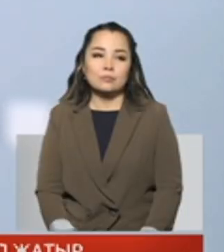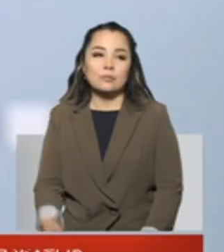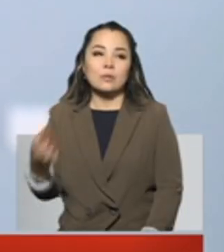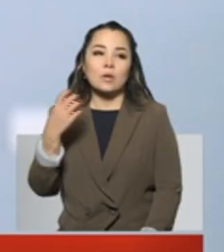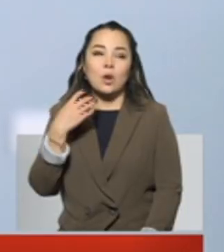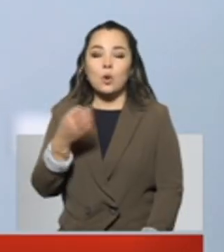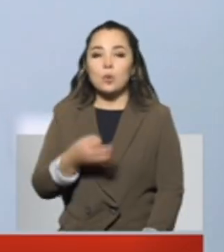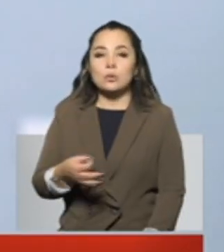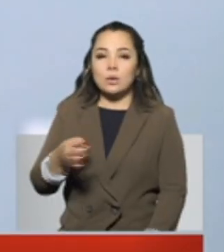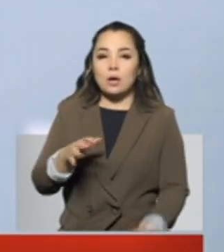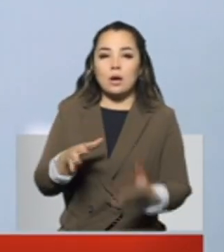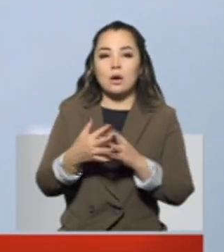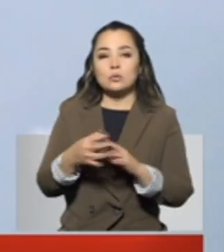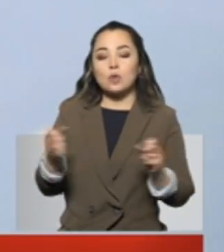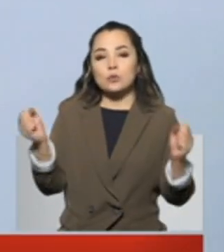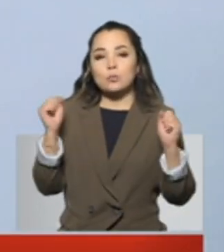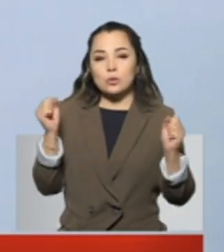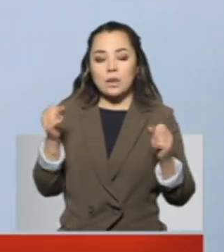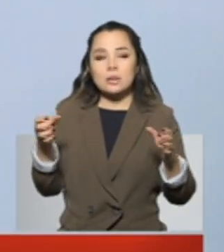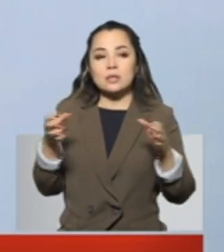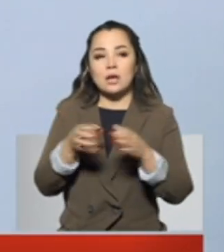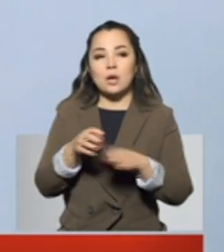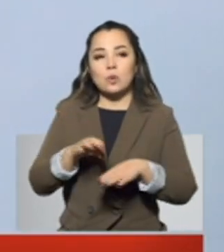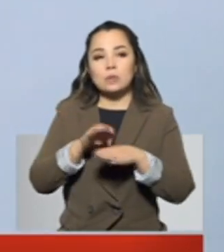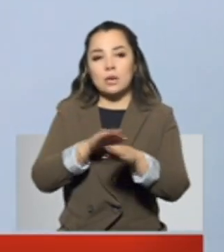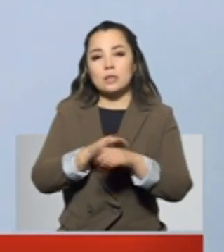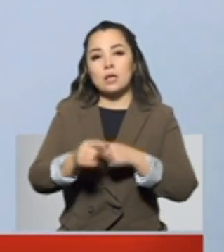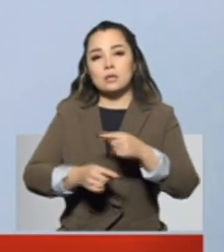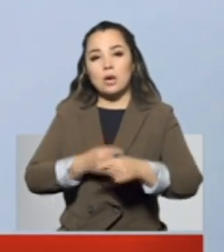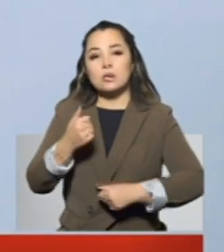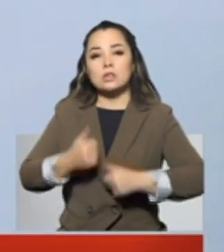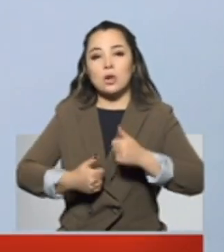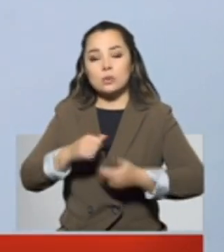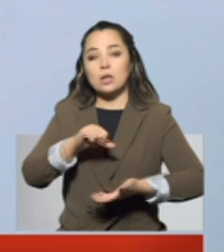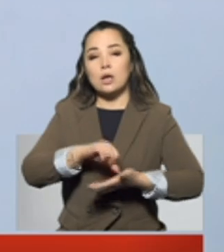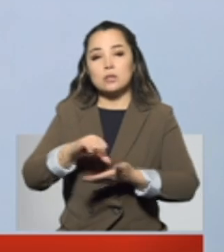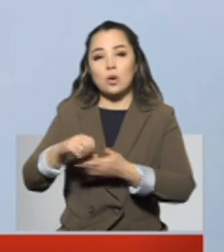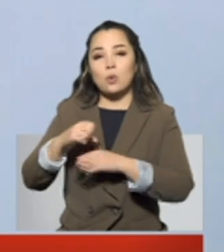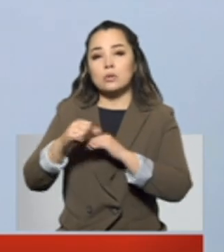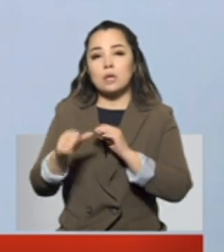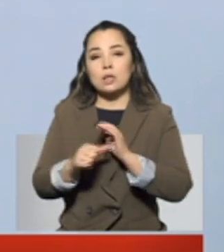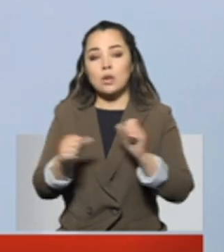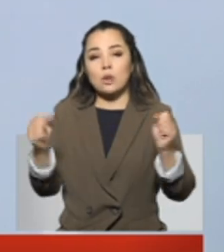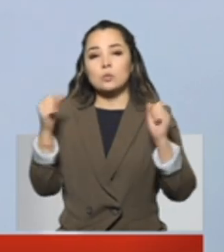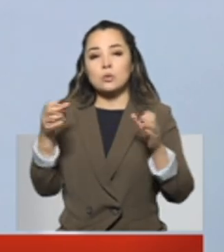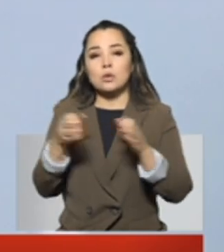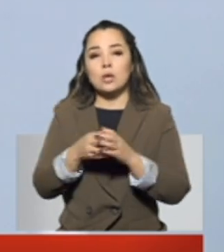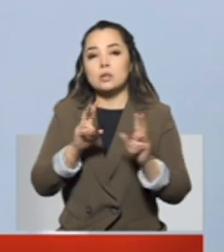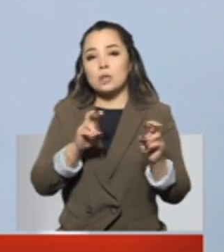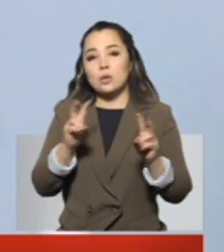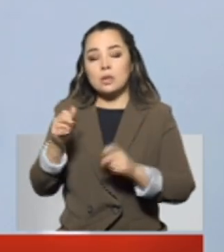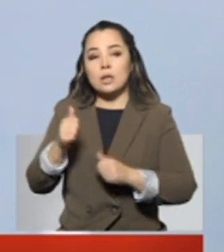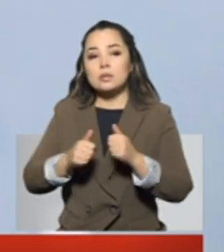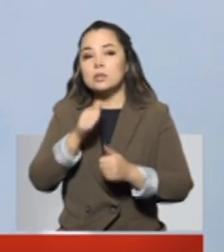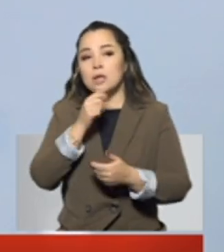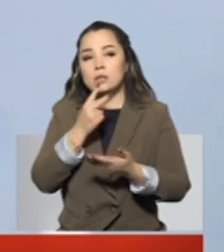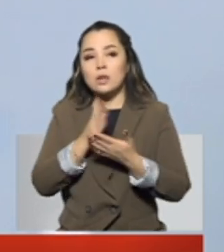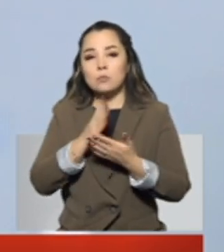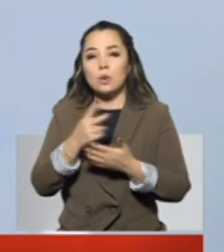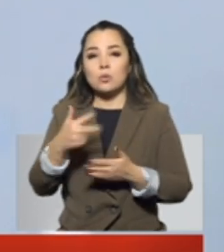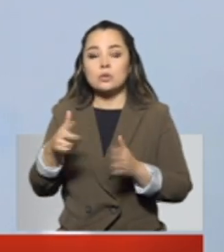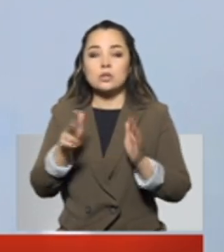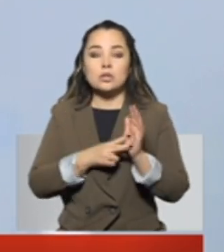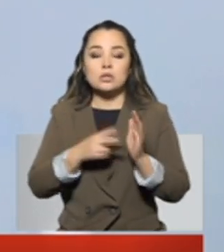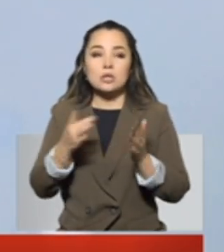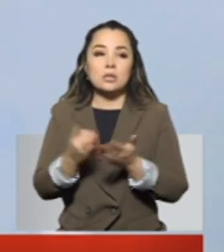Қызылорда облысында ауыл спортшыларының спартакиадасы өтті. Дәстүрлі жарысқа қатысушылар 16 спорт түрінен сайысқа түсті. Биыл